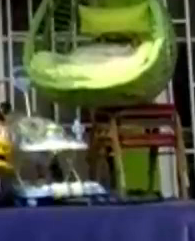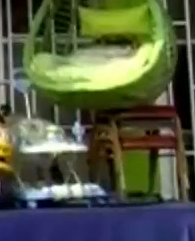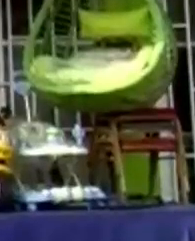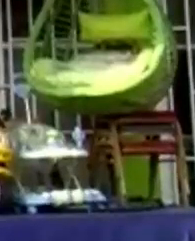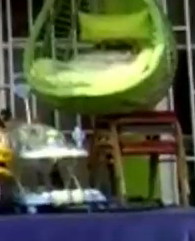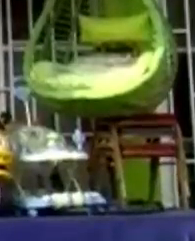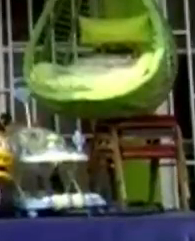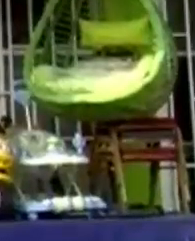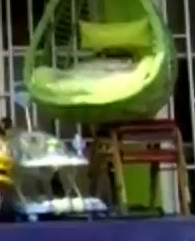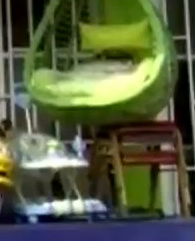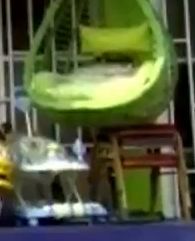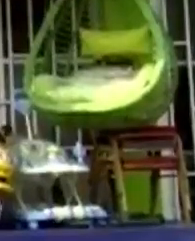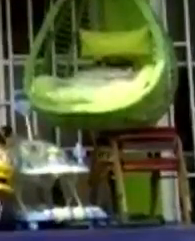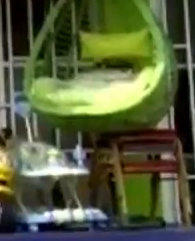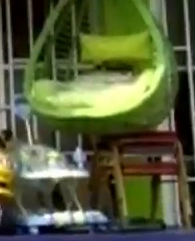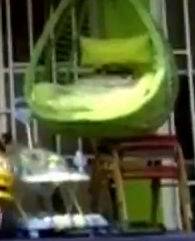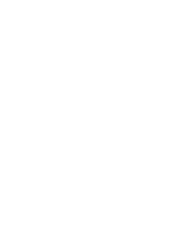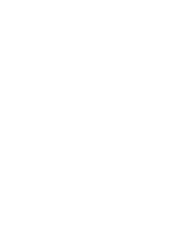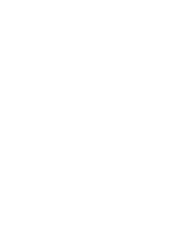Bank Popular